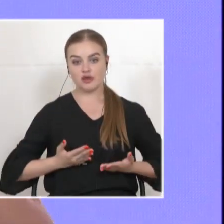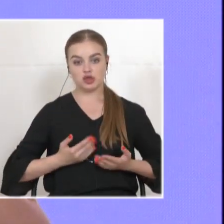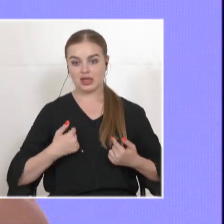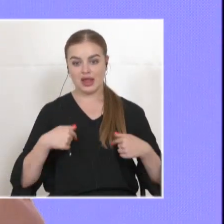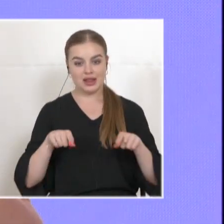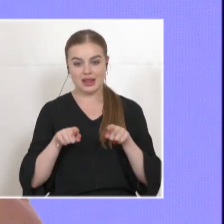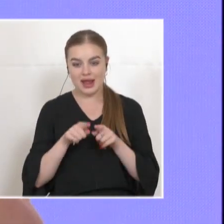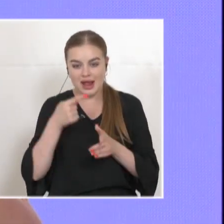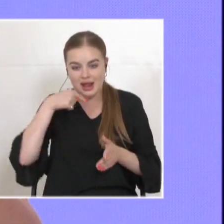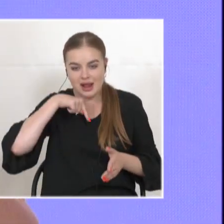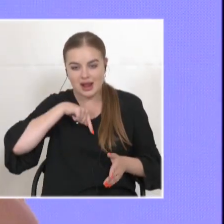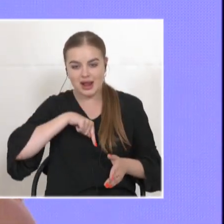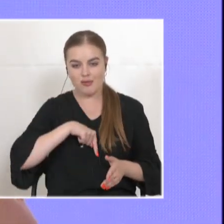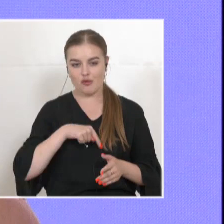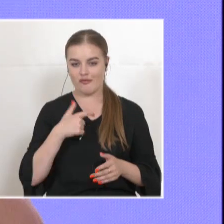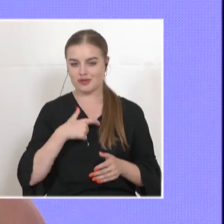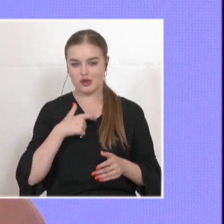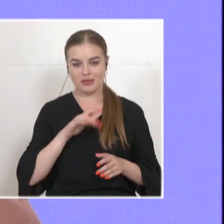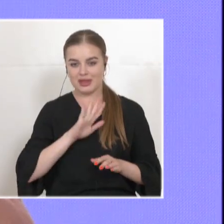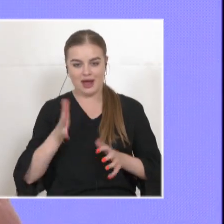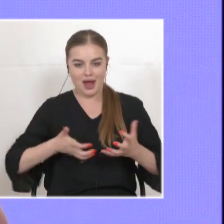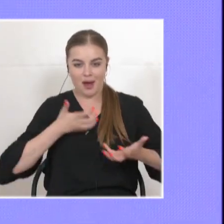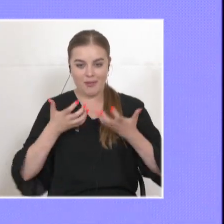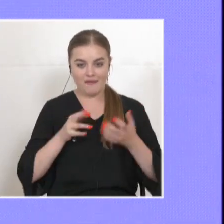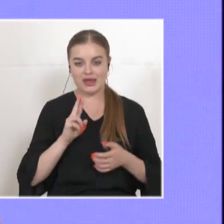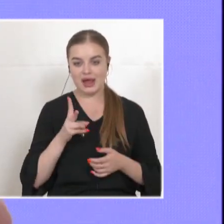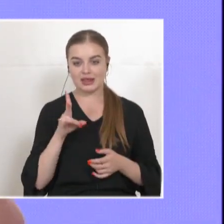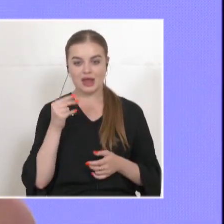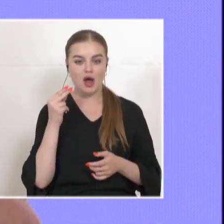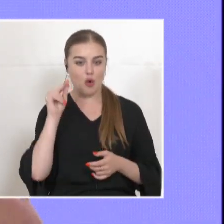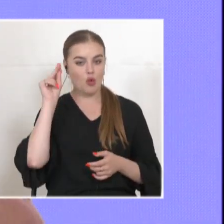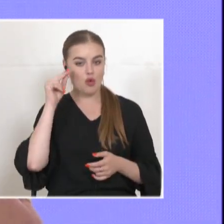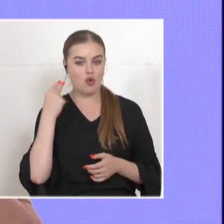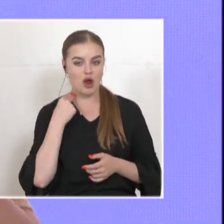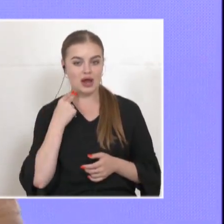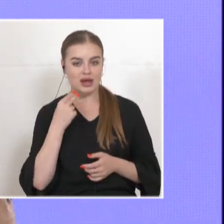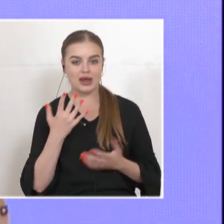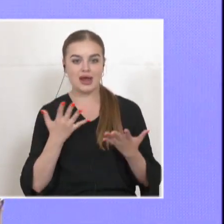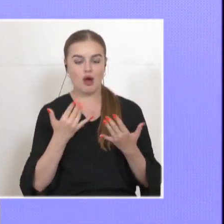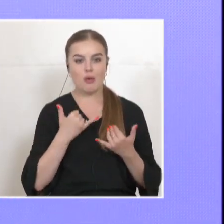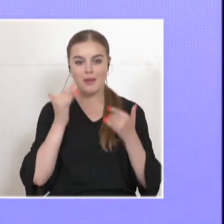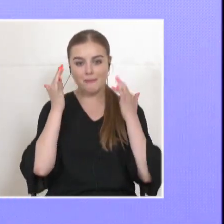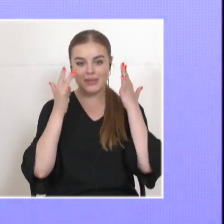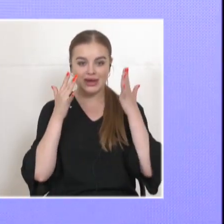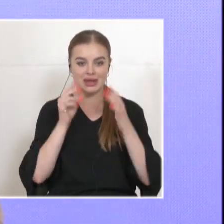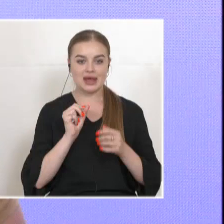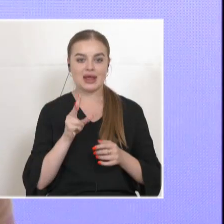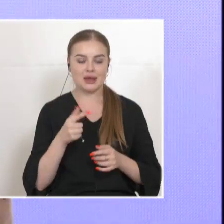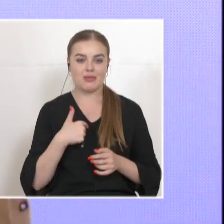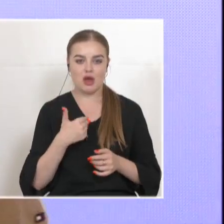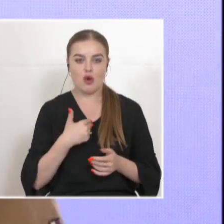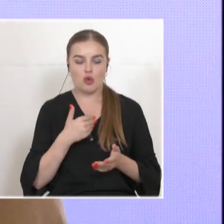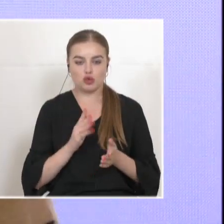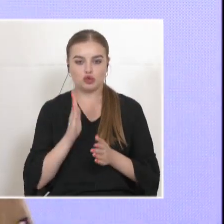не копався, як на уроках англійської. Яка в мене мрія, ким я хочу стати, хто є мої друзі?»